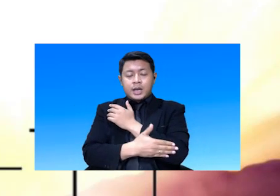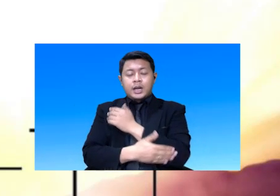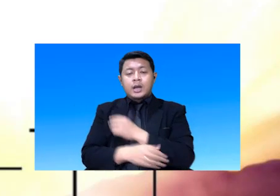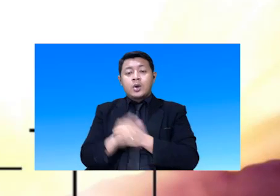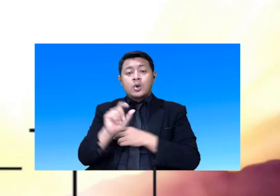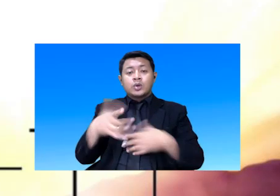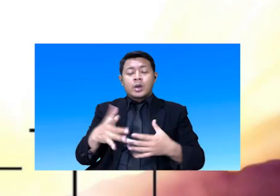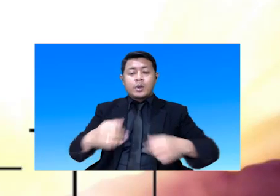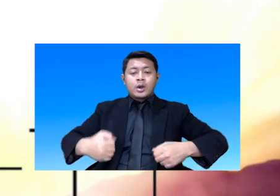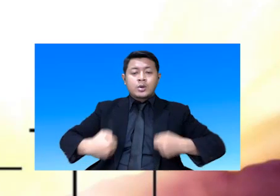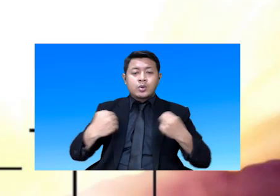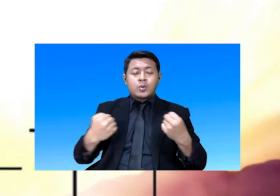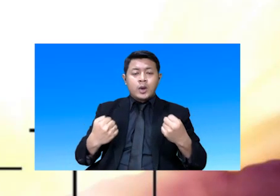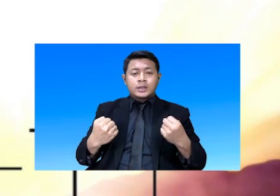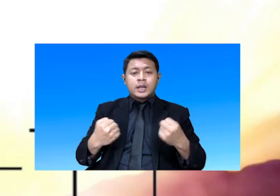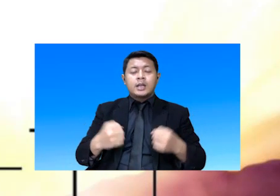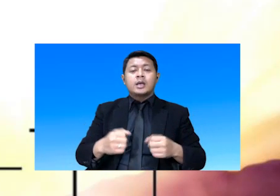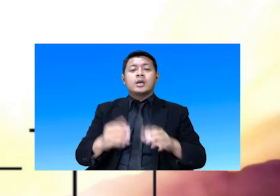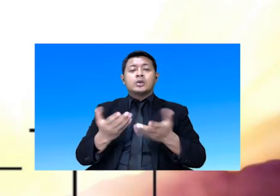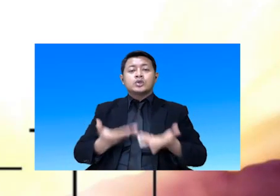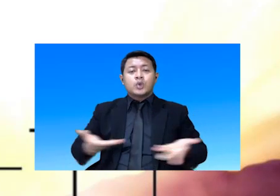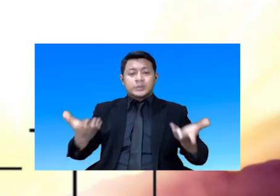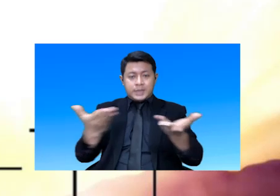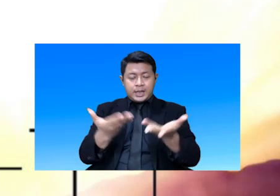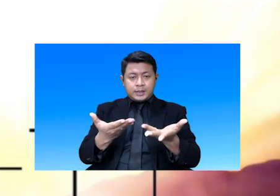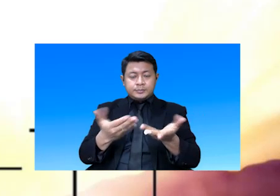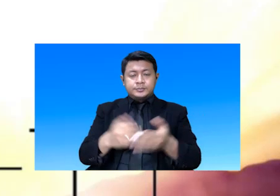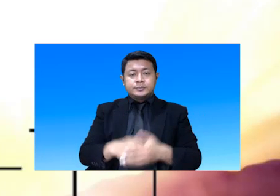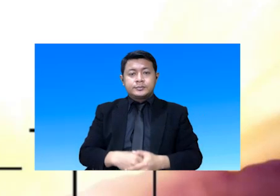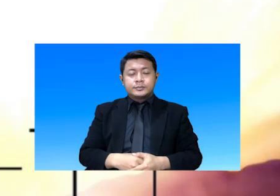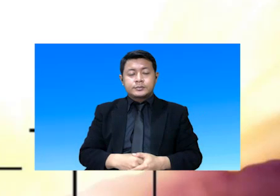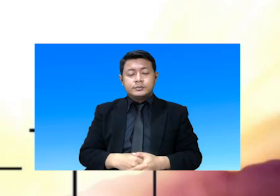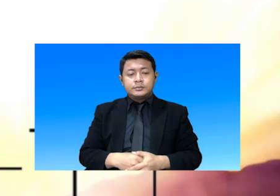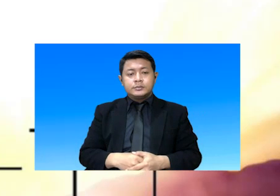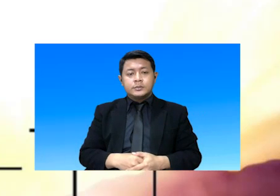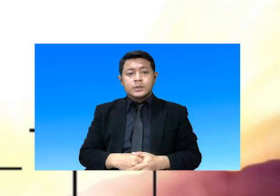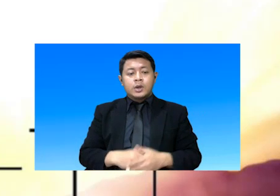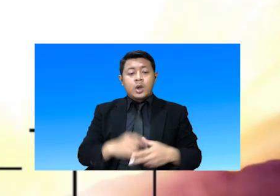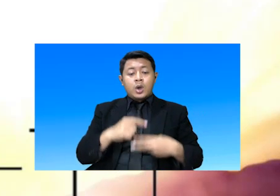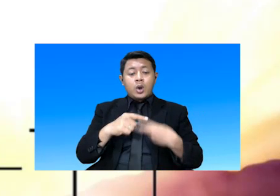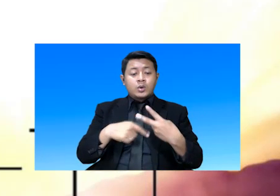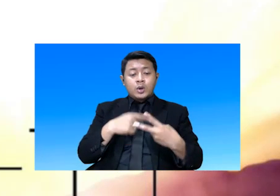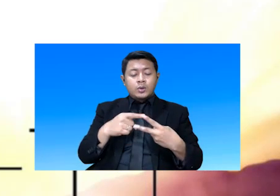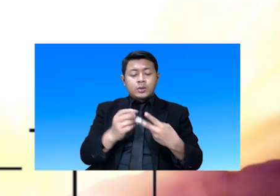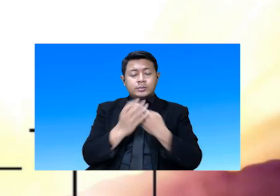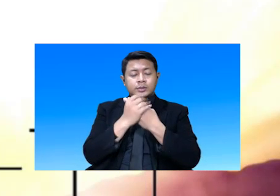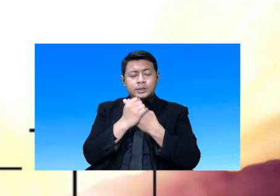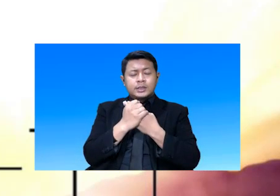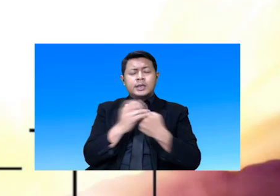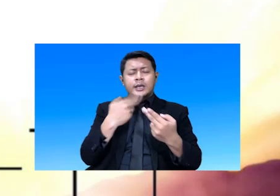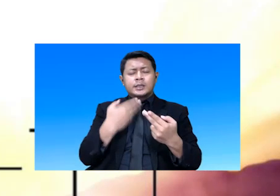167 negara dalam kekuatan modal sosial. Kalau